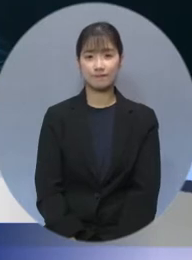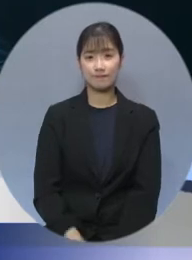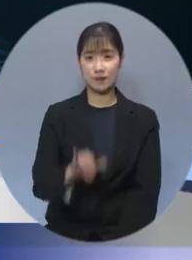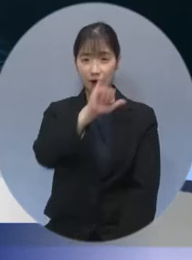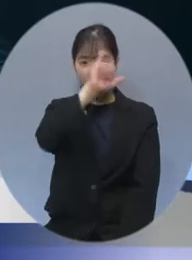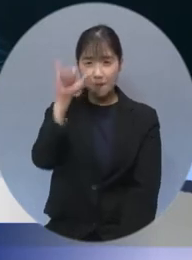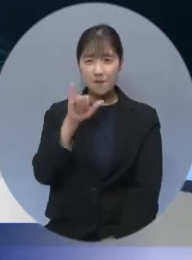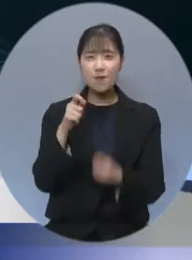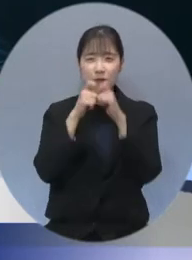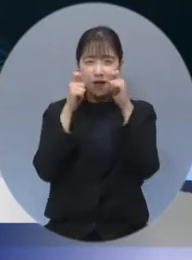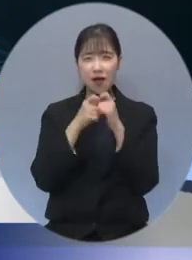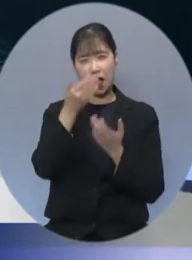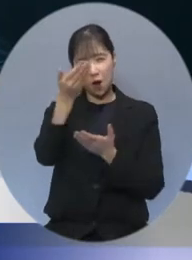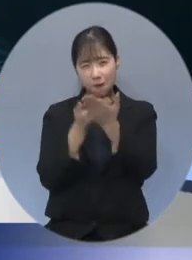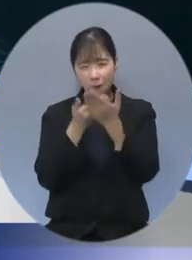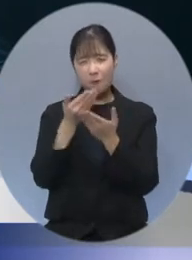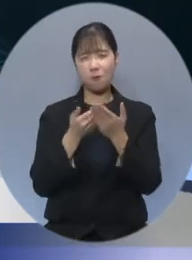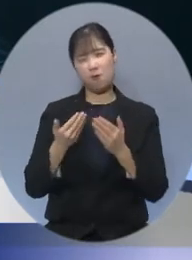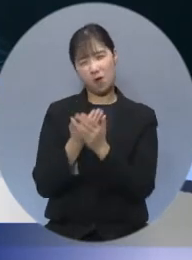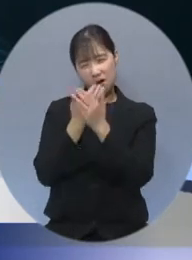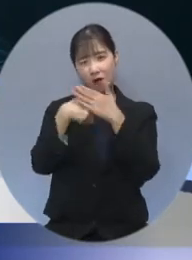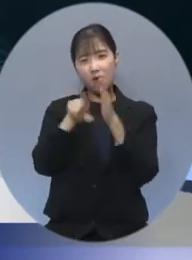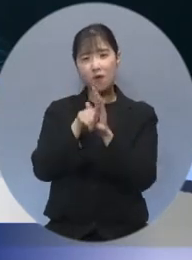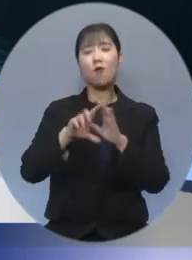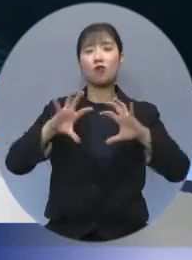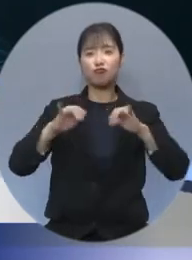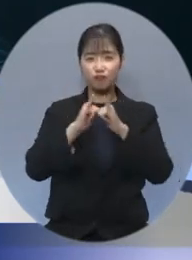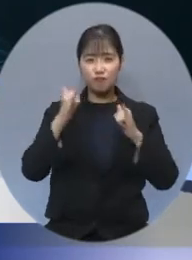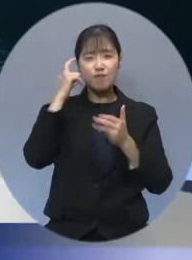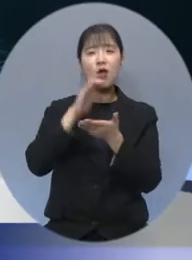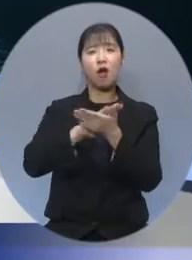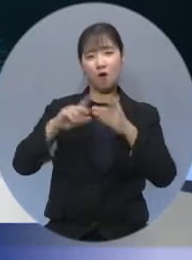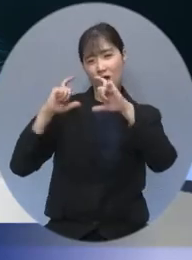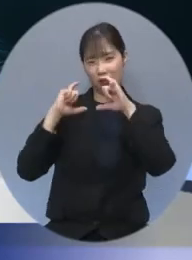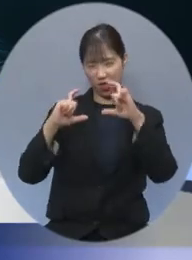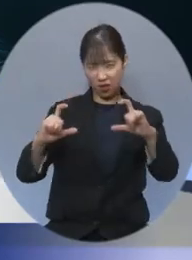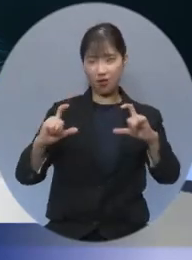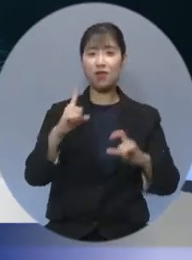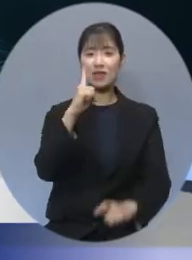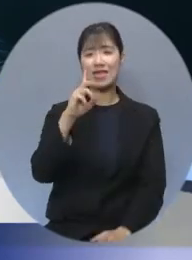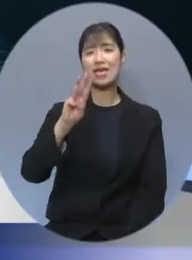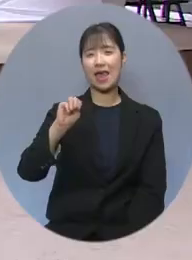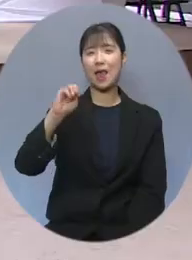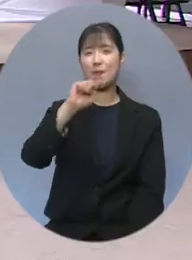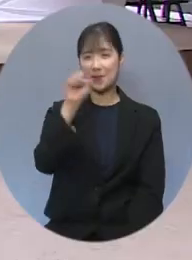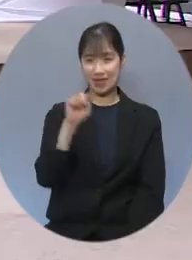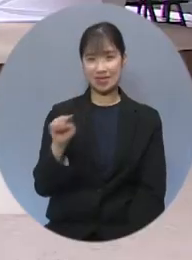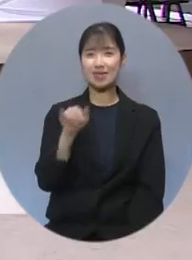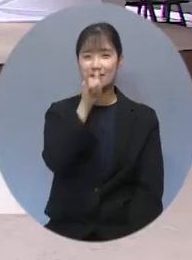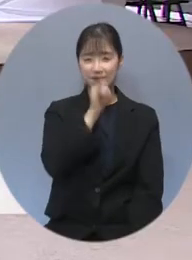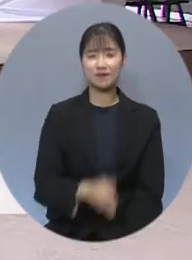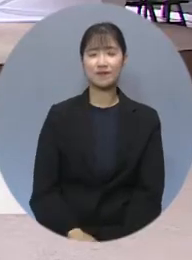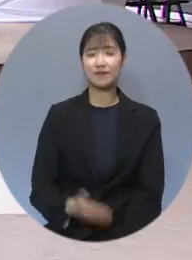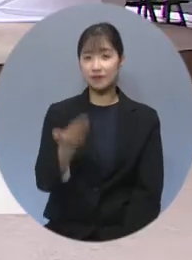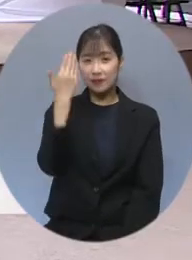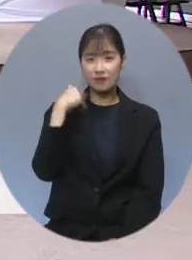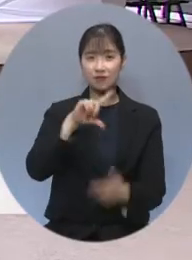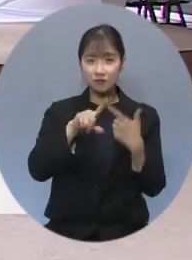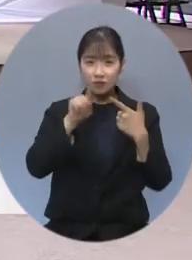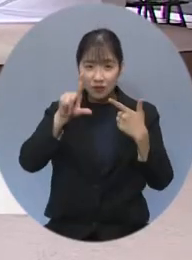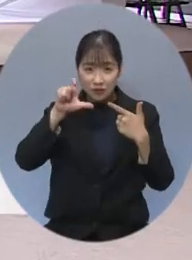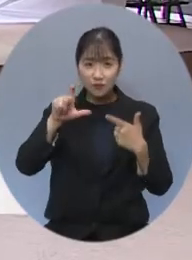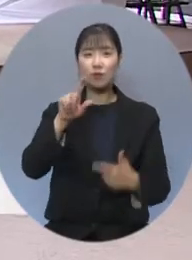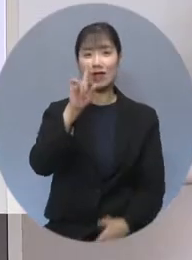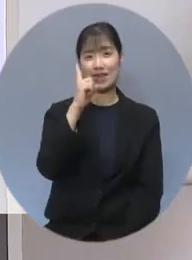한반도 민간 교류 활성화를 위한 국민 평화 선언이 DMZ에 울려 퍼졌습니다. 지난 15일